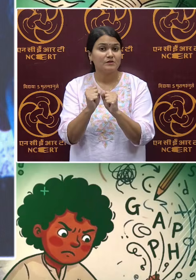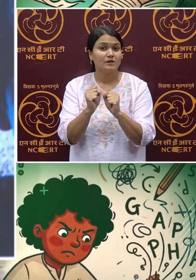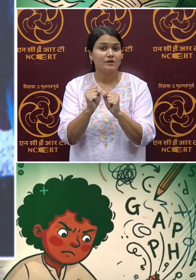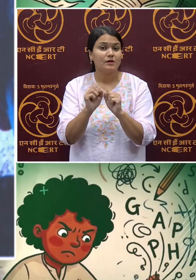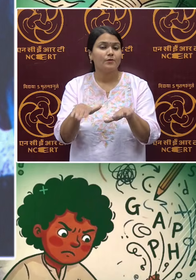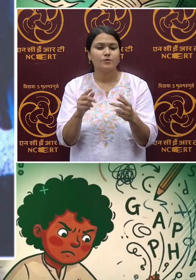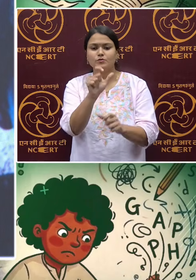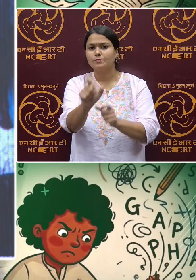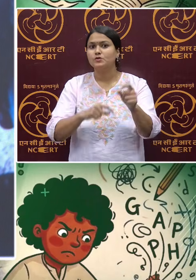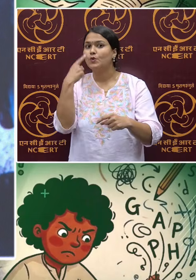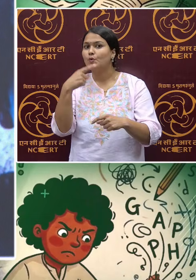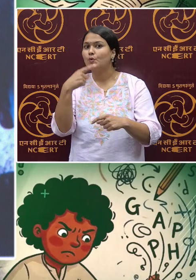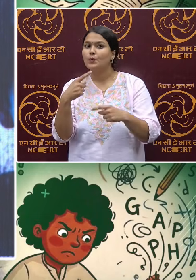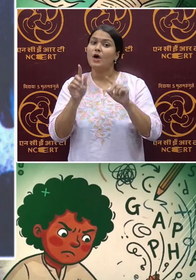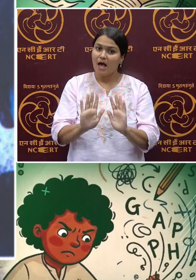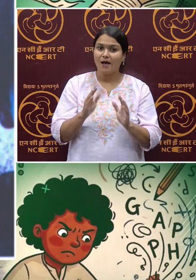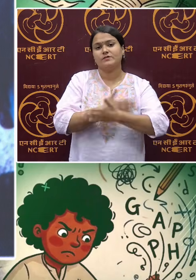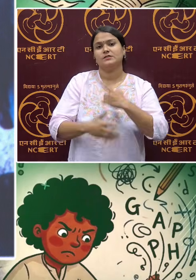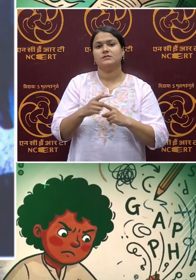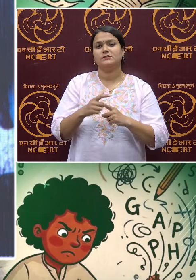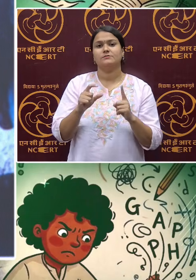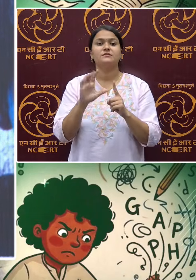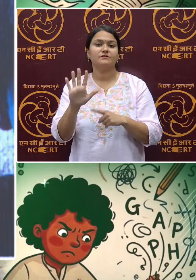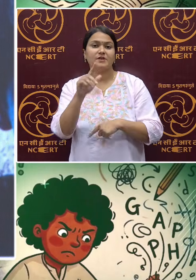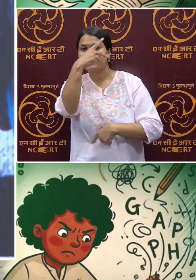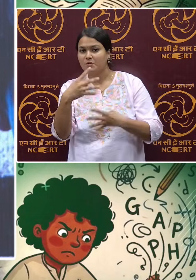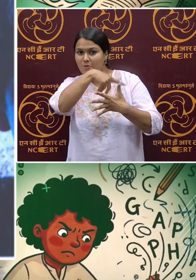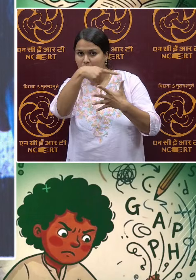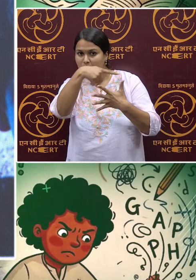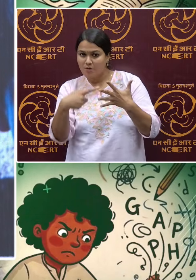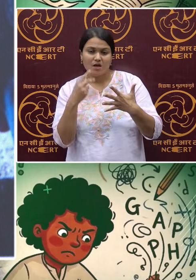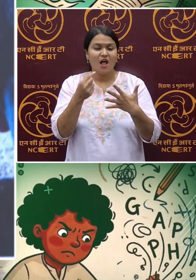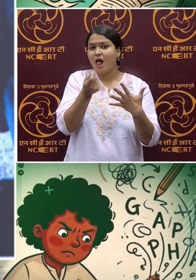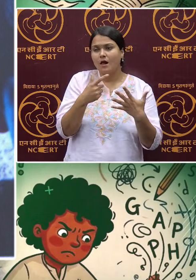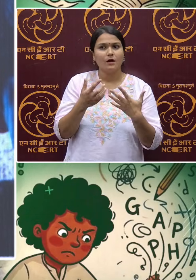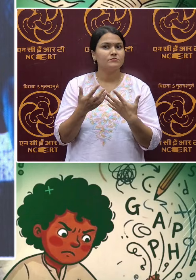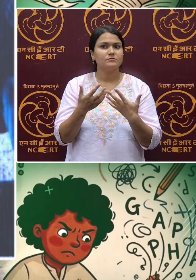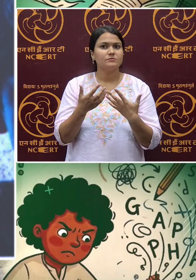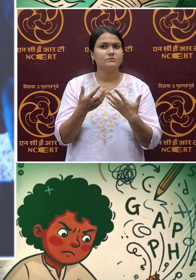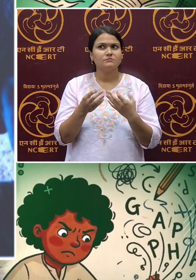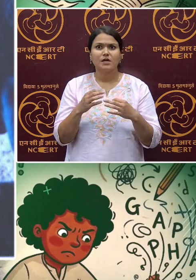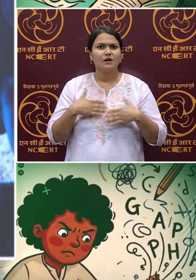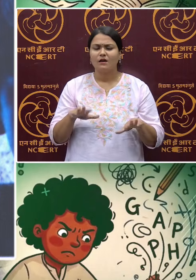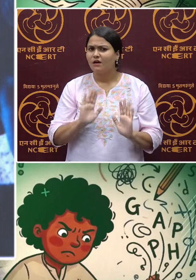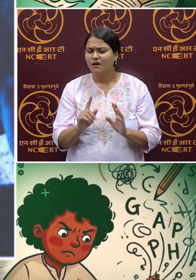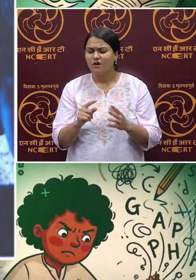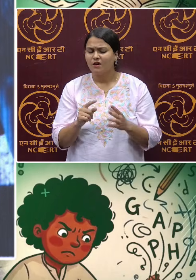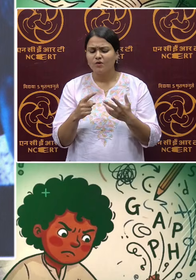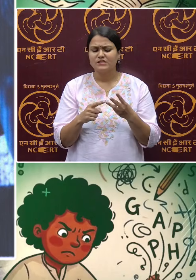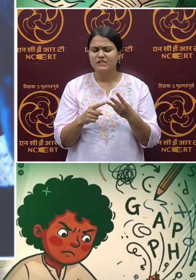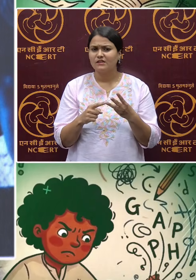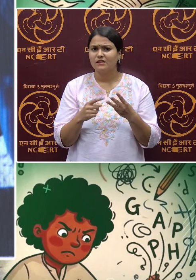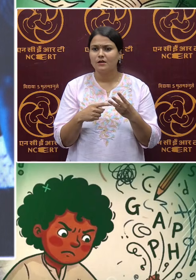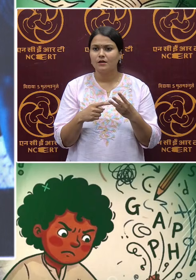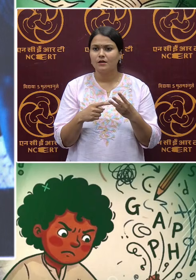लिए जो इससे जूझ रहे हैं. सो फर्स्ट ऑफ ऑल, इट्स नॉट एन इलनेस, आपने दवाई खाई ठीक हो गया, इट्स नॉट अ डिसऑर्डर. एंड थर्डली, हमको